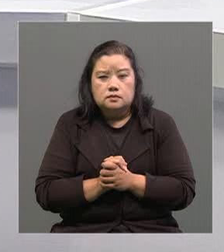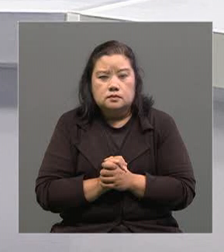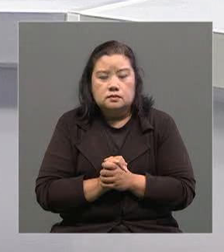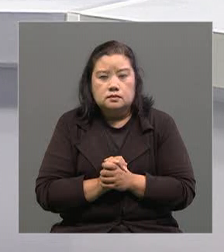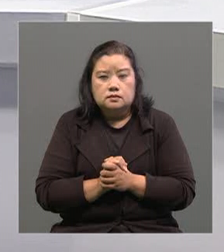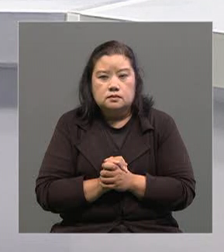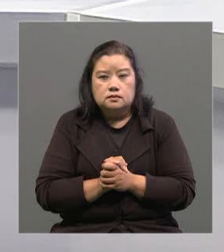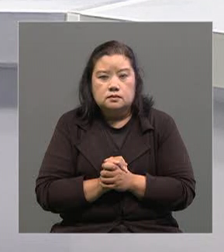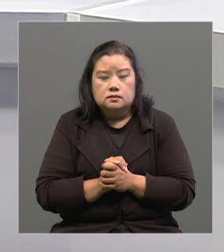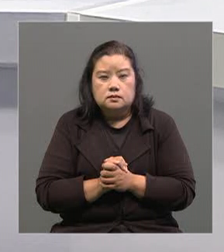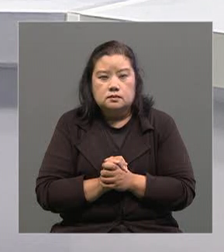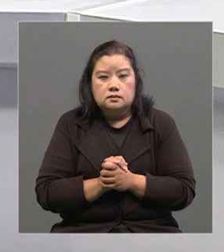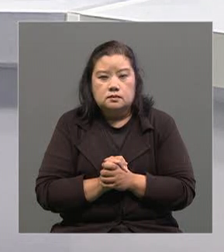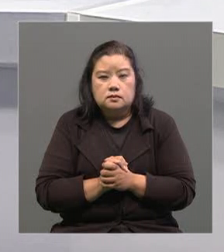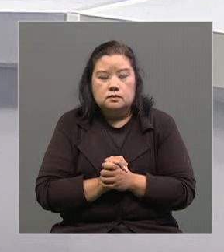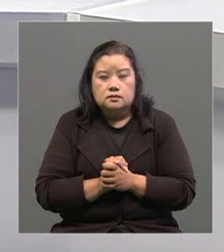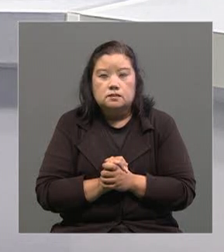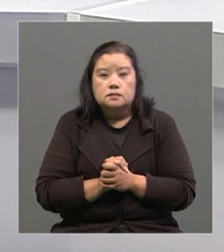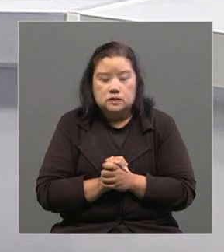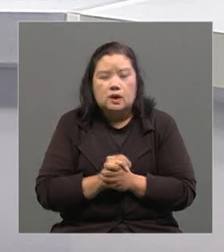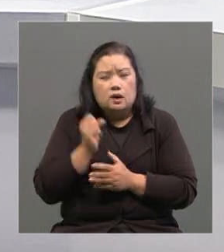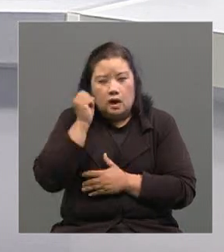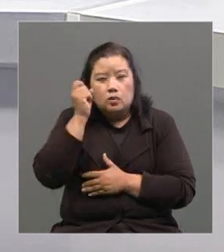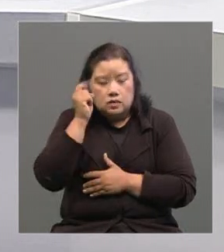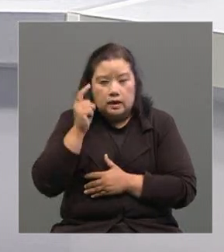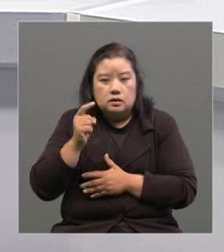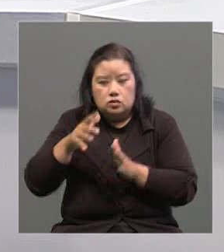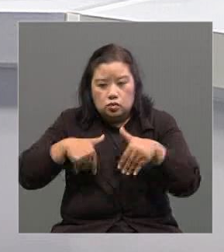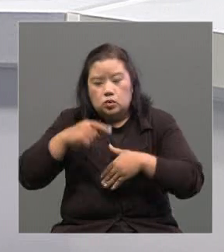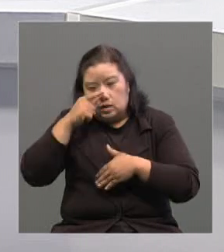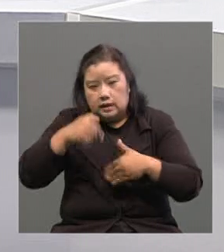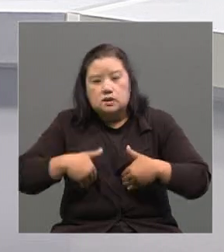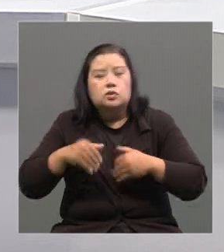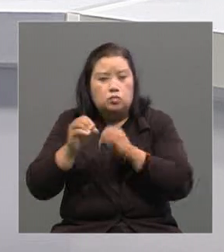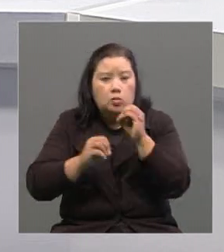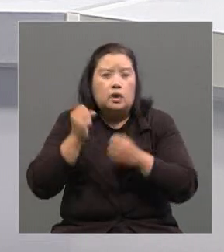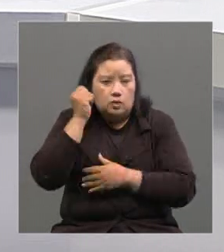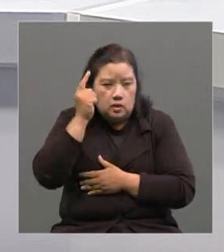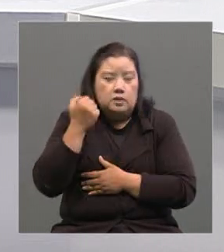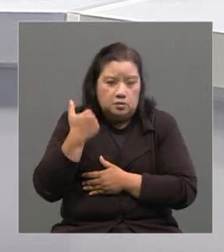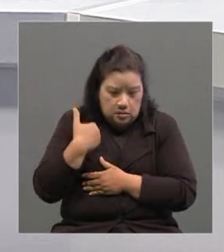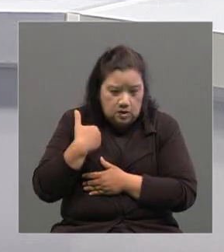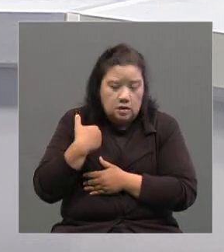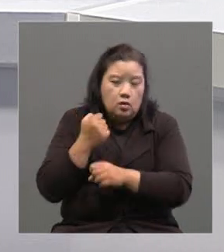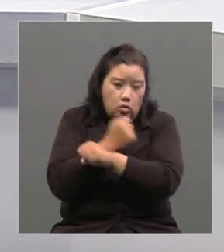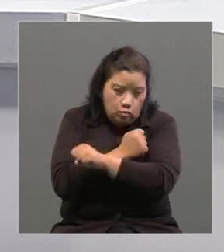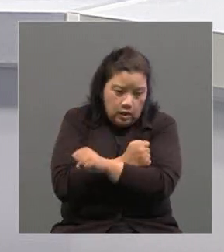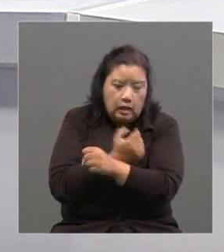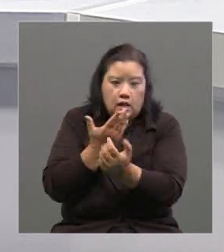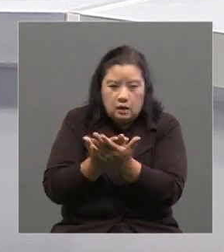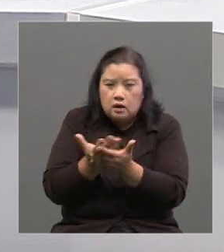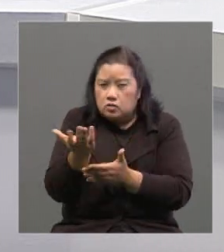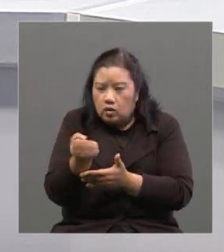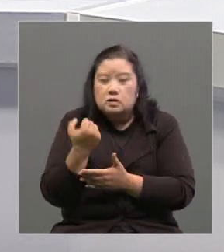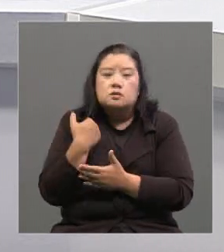คือเข้าใจทั้งสองฝ่ายนะในฝ่ายที ่ อพยพเขาก็พยายามอยากจะให้คนไทยปลอดภัยที่สุดในขณะที่ฝั่งแรงงานเนี่ยเขาก็กู้หนี้ยืมสินไปเน า ะ